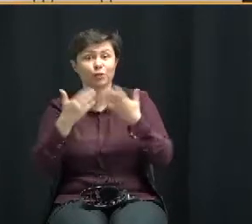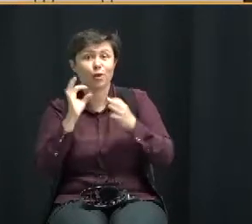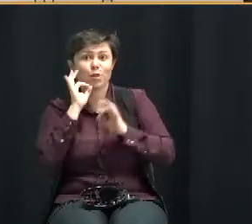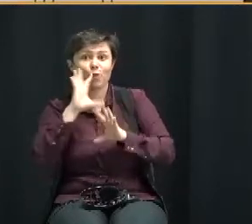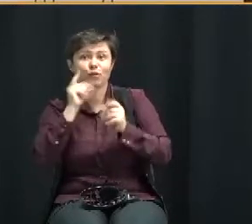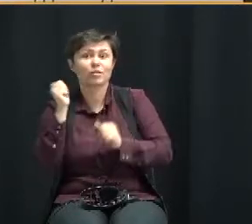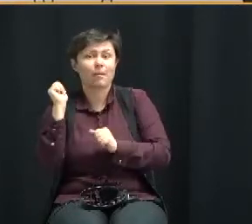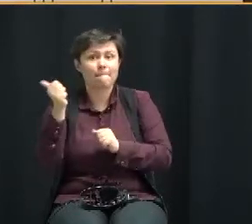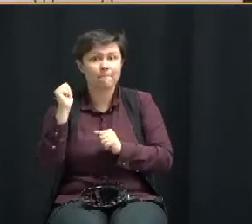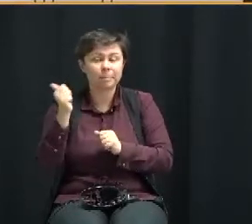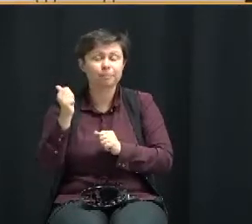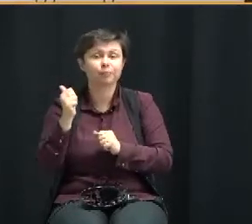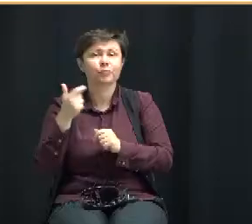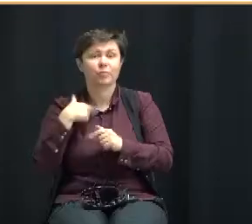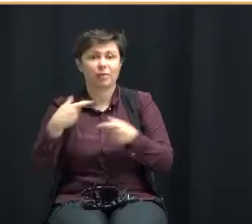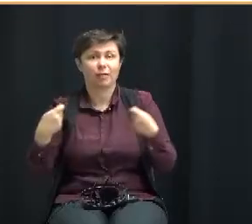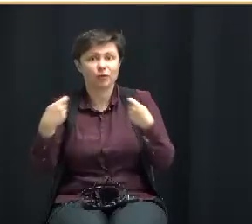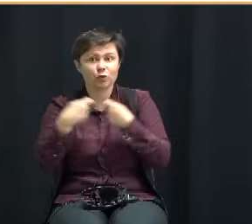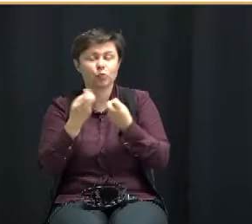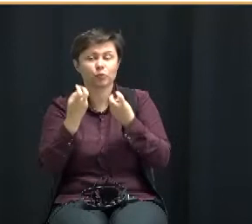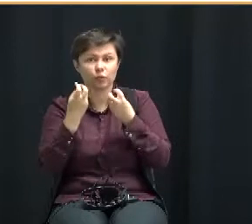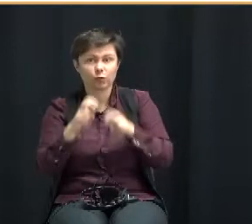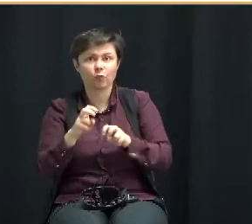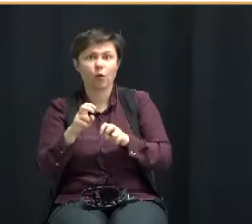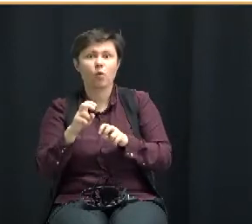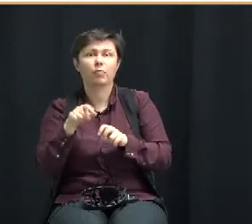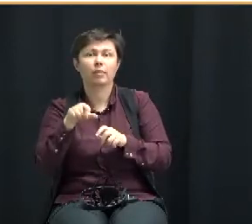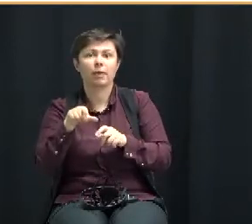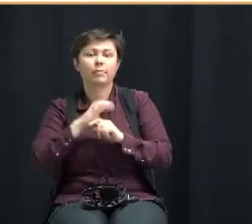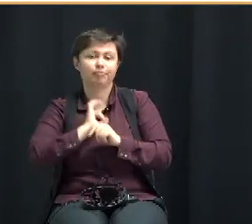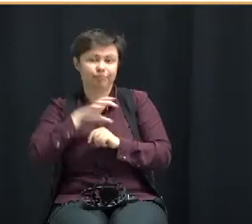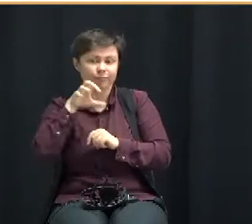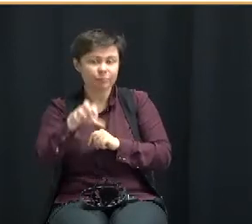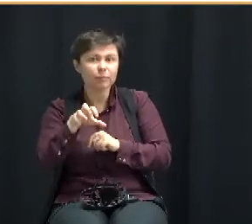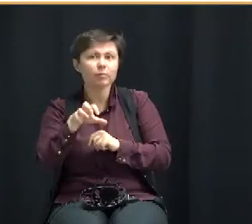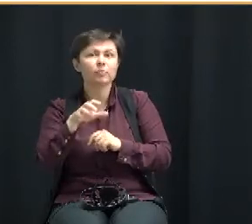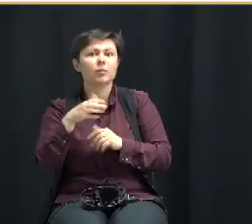wszystkim ekspertom, z którymi wspólnie tworzyliśmy ten panel. Dzień dobry